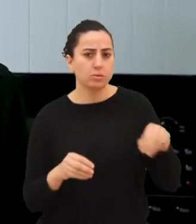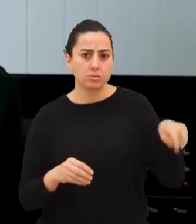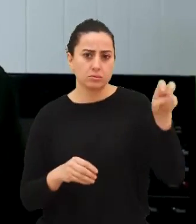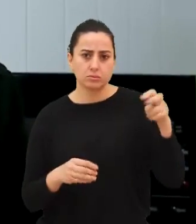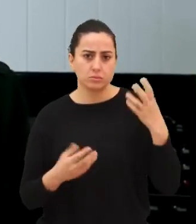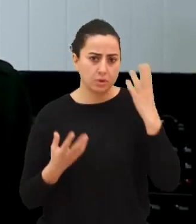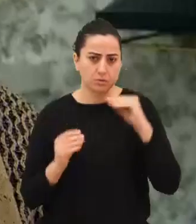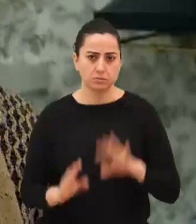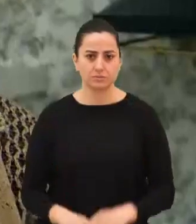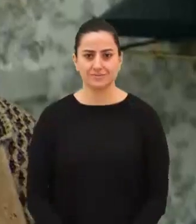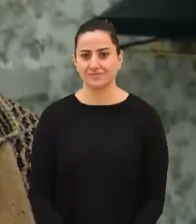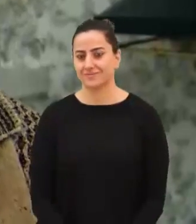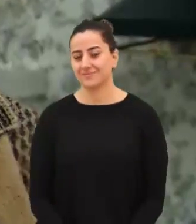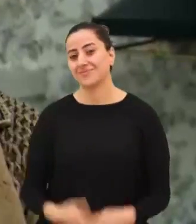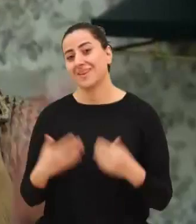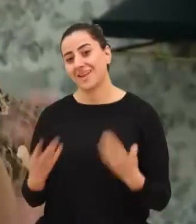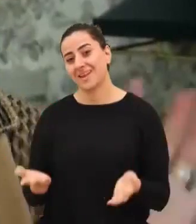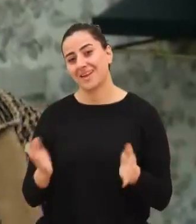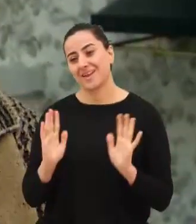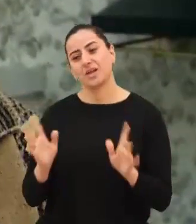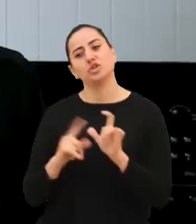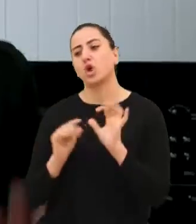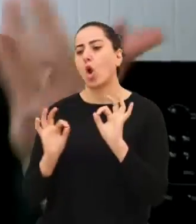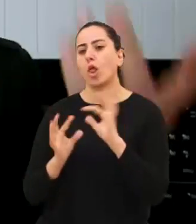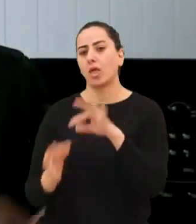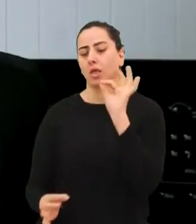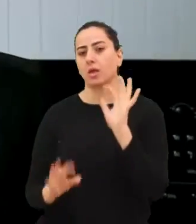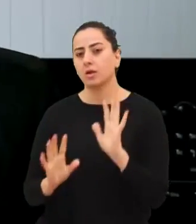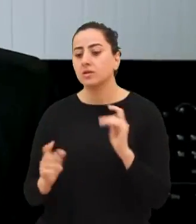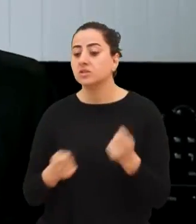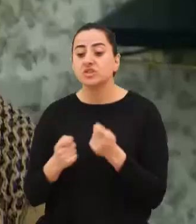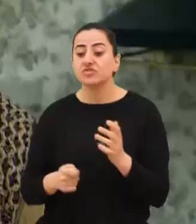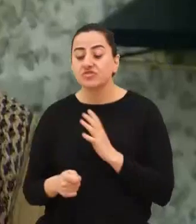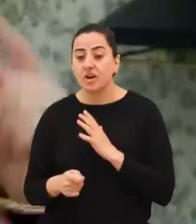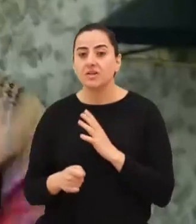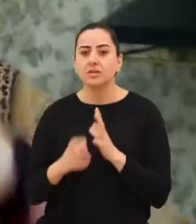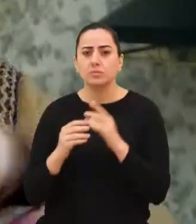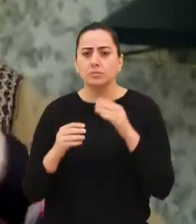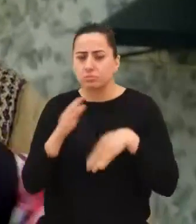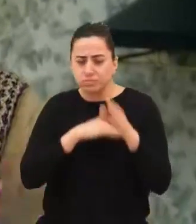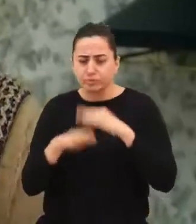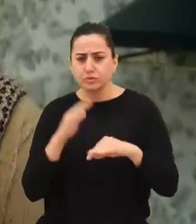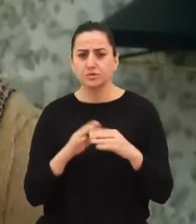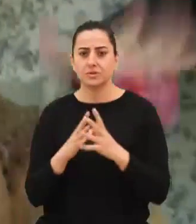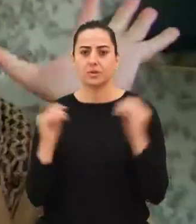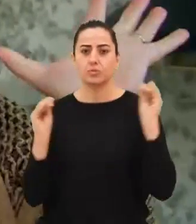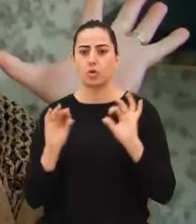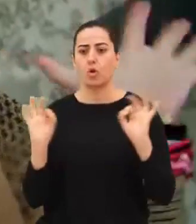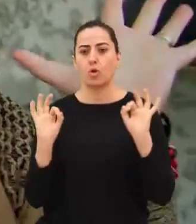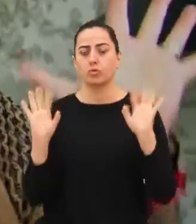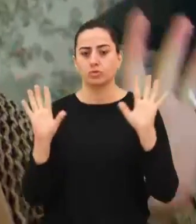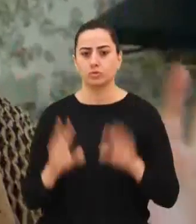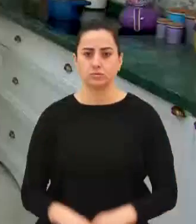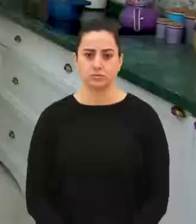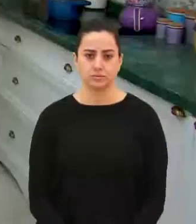kayboldu yani, ortadan kayboldu. Tepik Şükrü işte. Eğer iş varsa Şükrü bir ninjadan bile daha hızlı olarak ortadan kaybolabilir